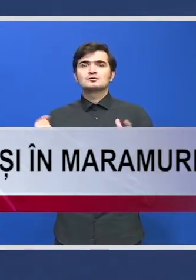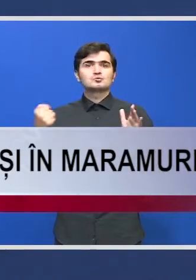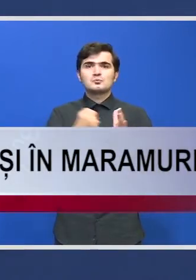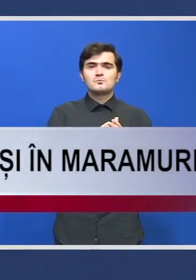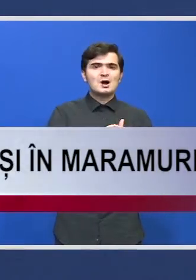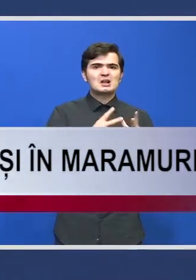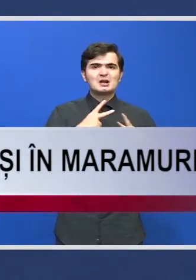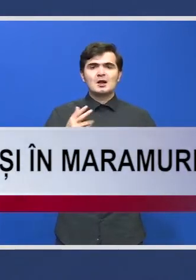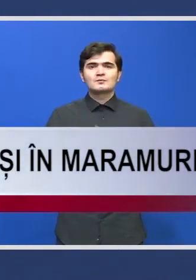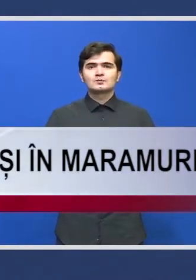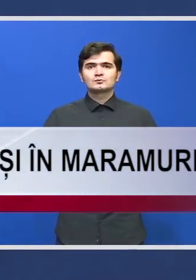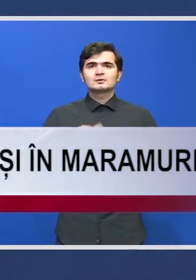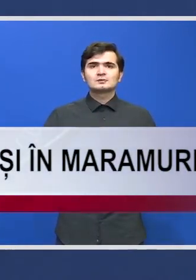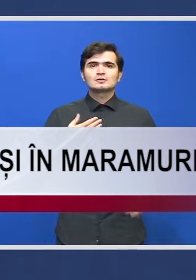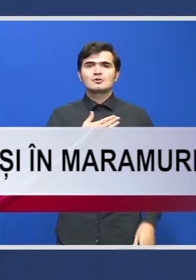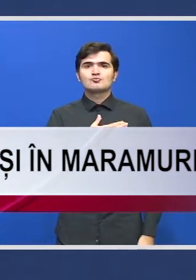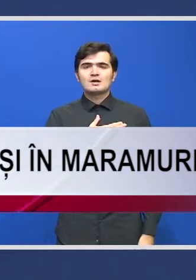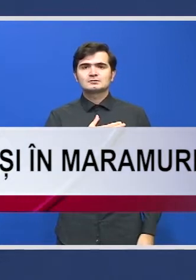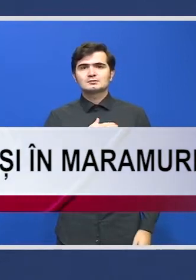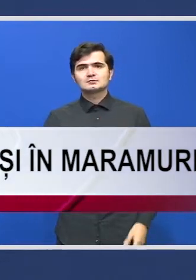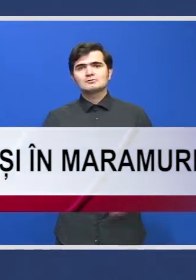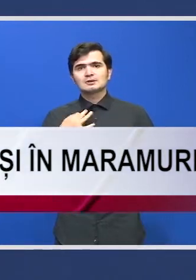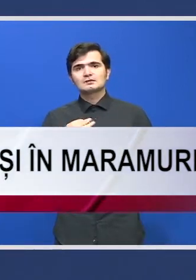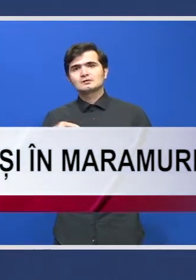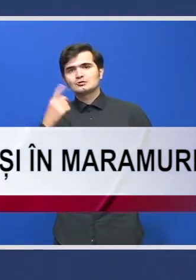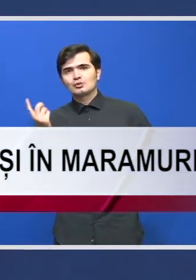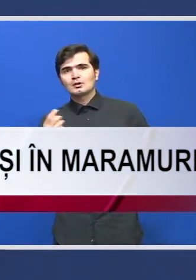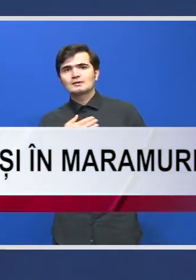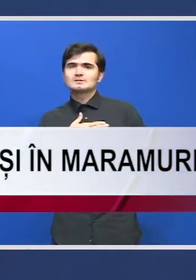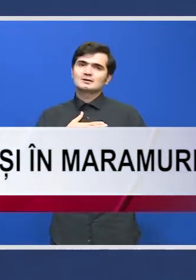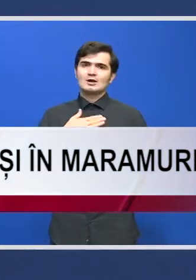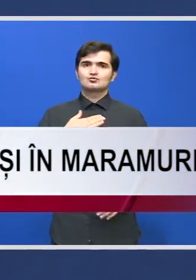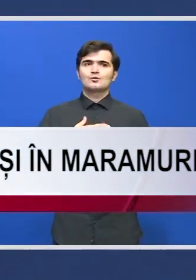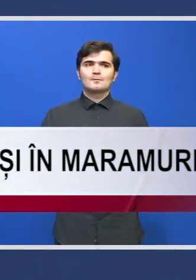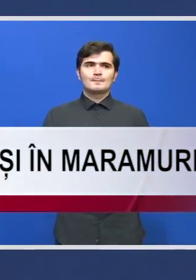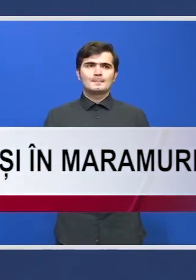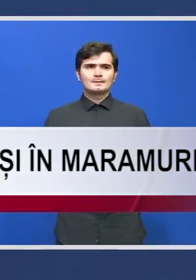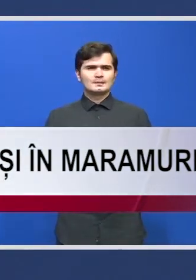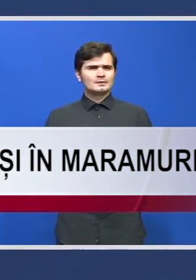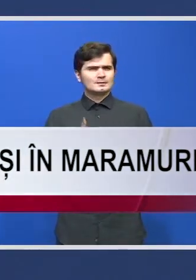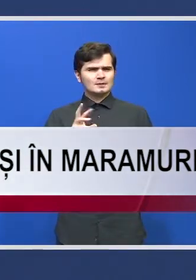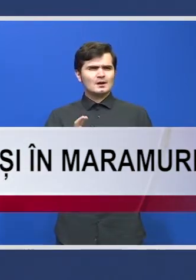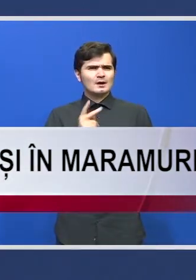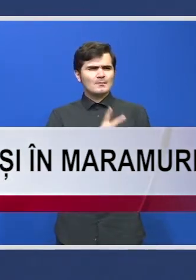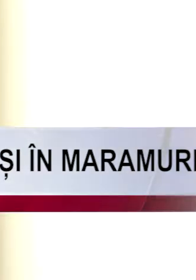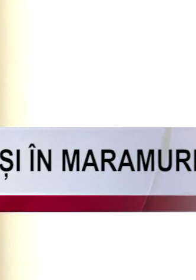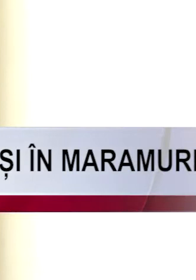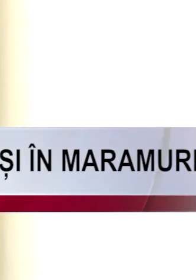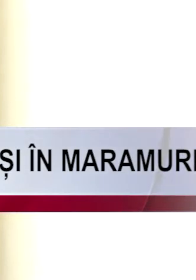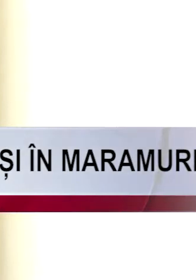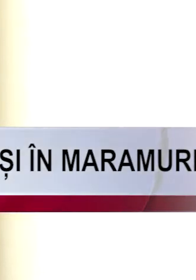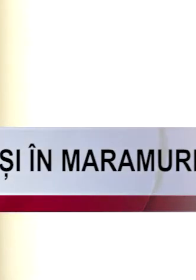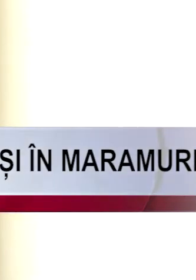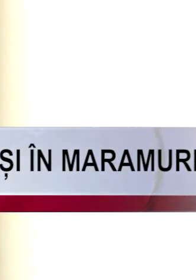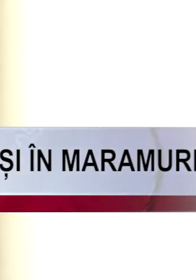asupra sănătății noastre sau asupra sănătății celor dragi nouă, să spun așa. Șeful Departamentului pentru Situații de Urgență, Raed